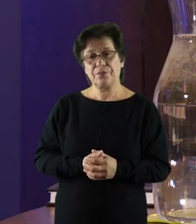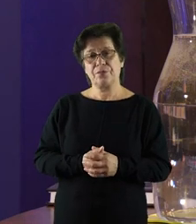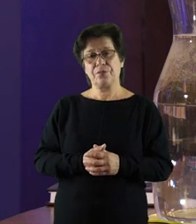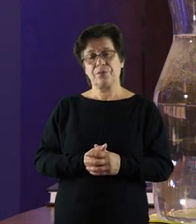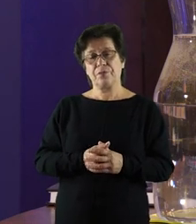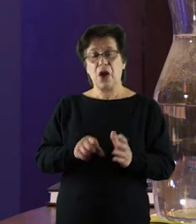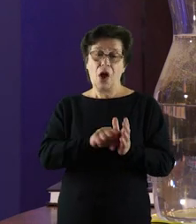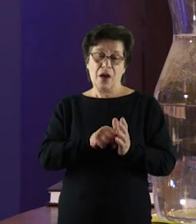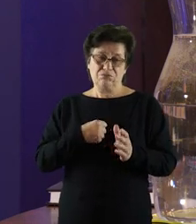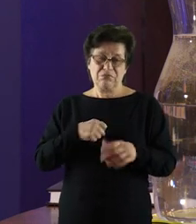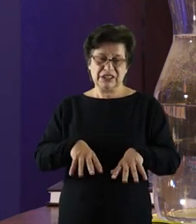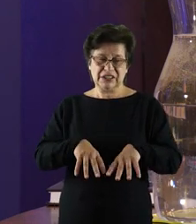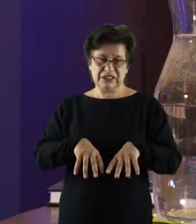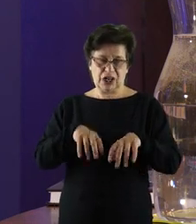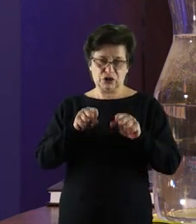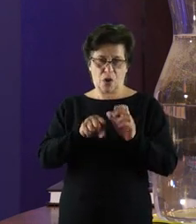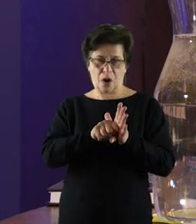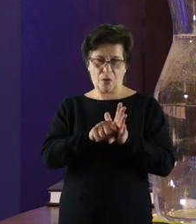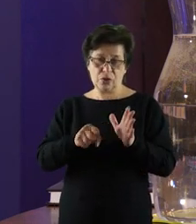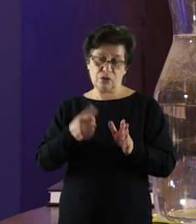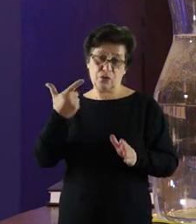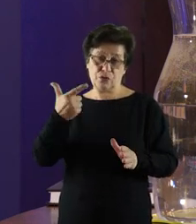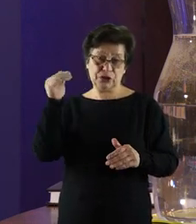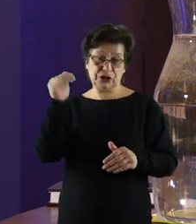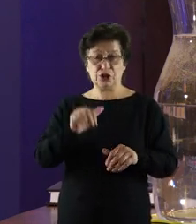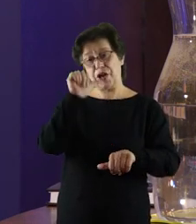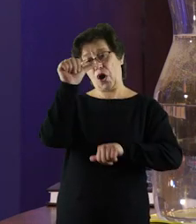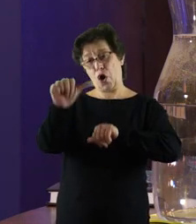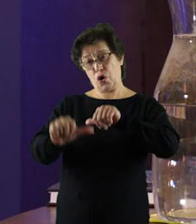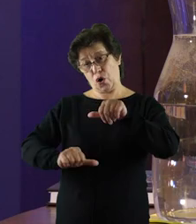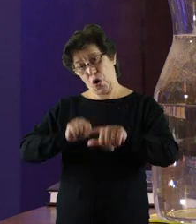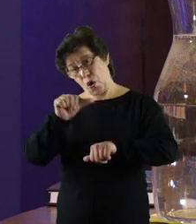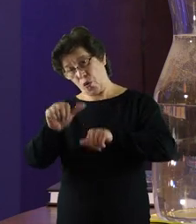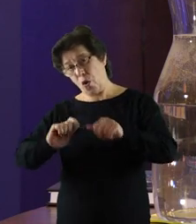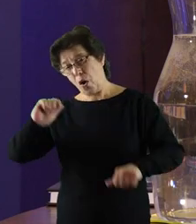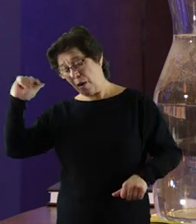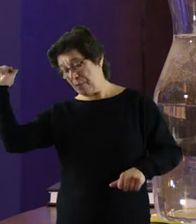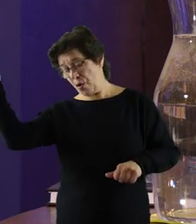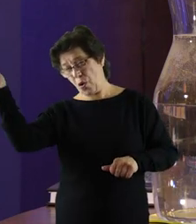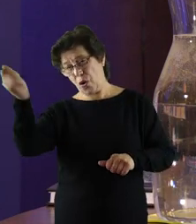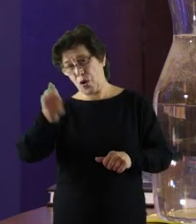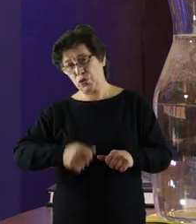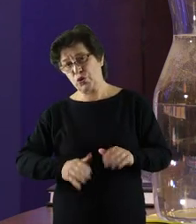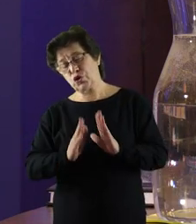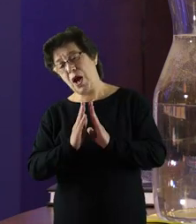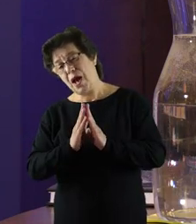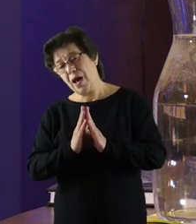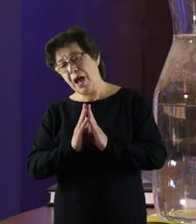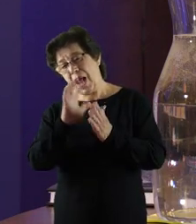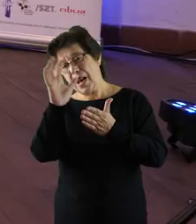od 2000 roku. No cóż, szczerze powiem, wiem, nie byłam wcale młodą,